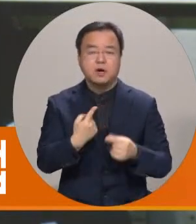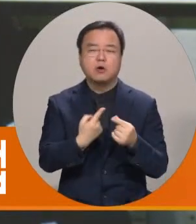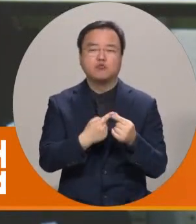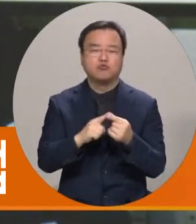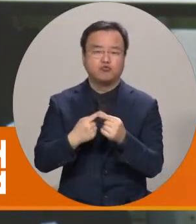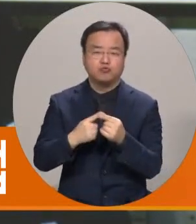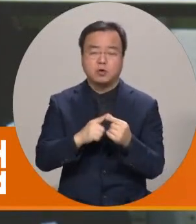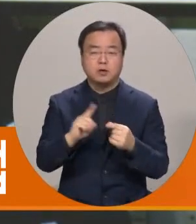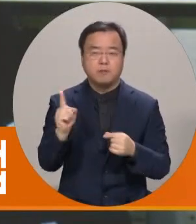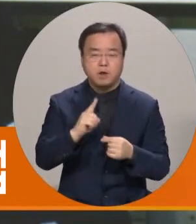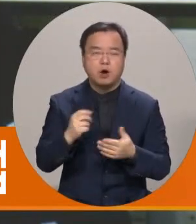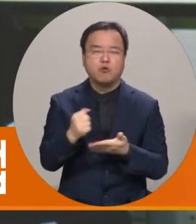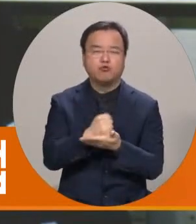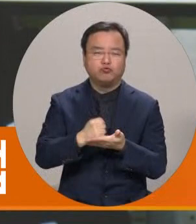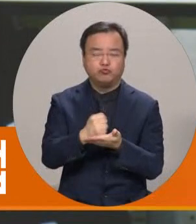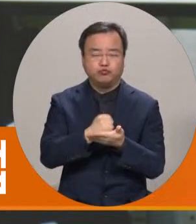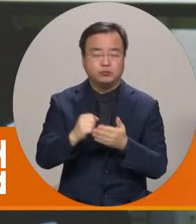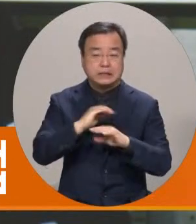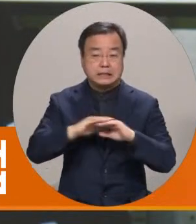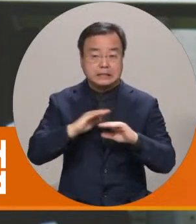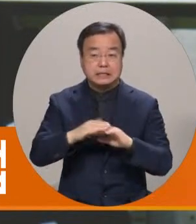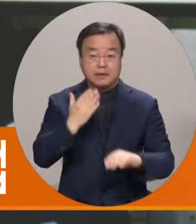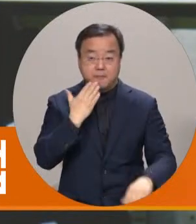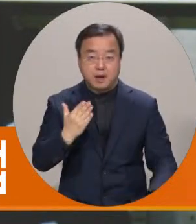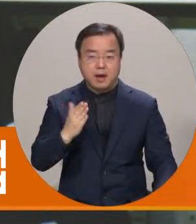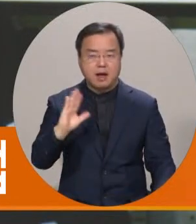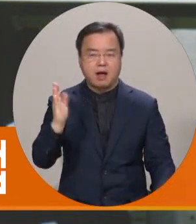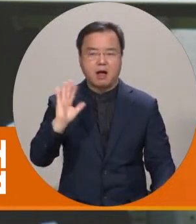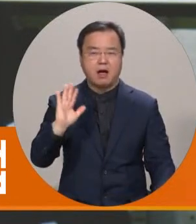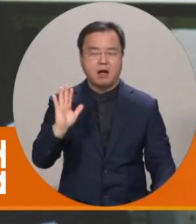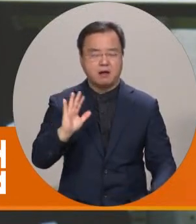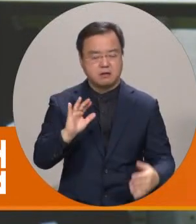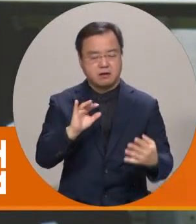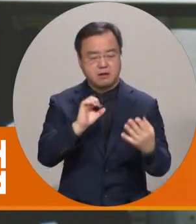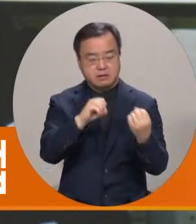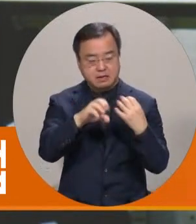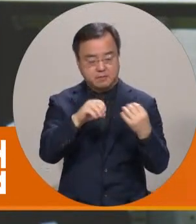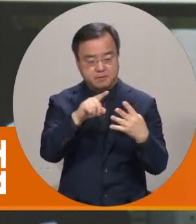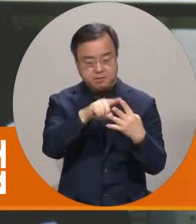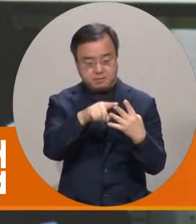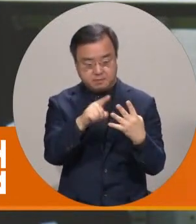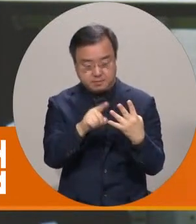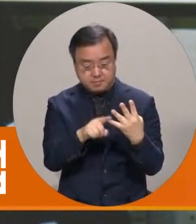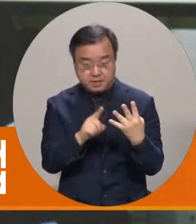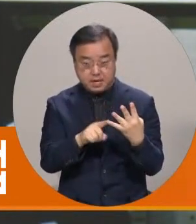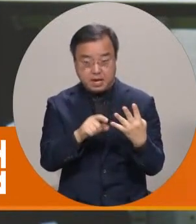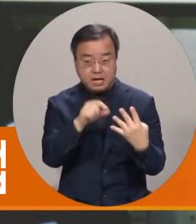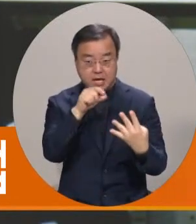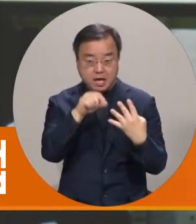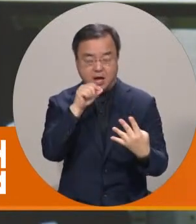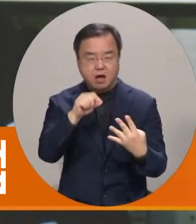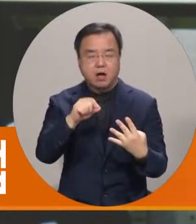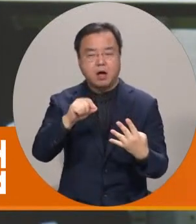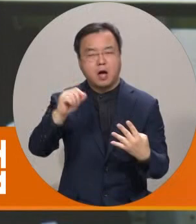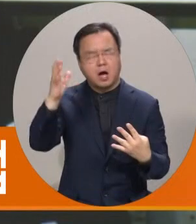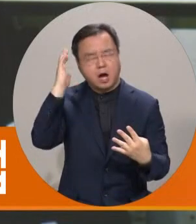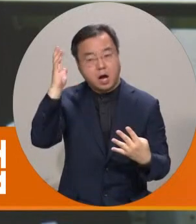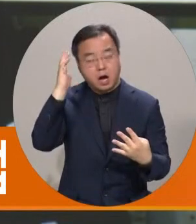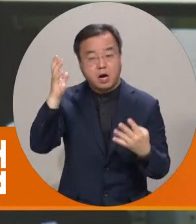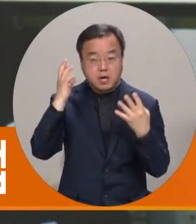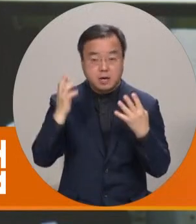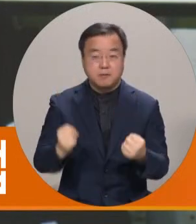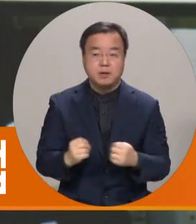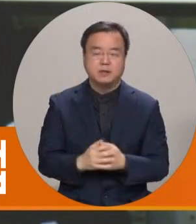영역은 요행이 통하지 않고 선택지 하나하나를 정확하게 파악해야 해서 애를 먹었던 수험생들이 적지